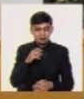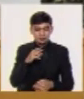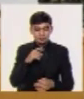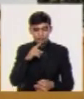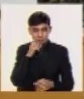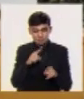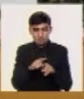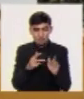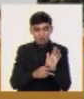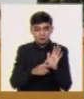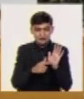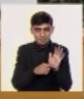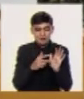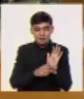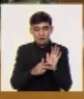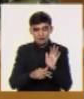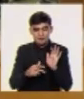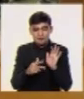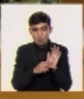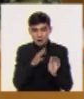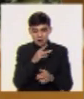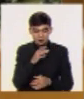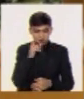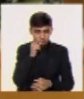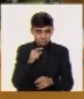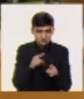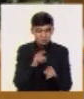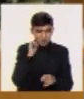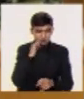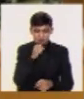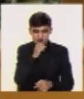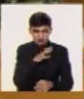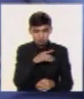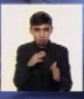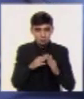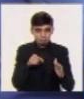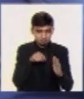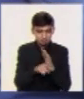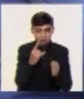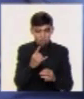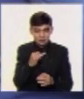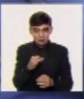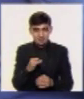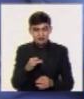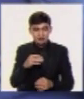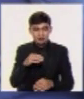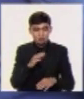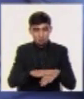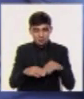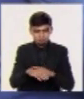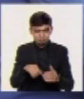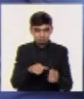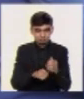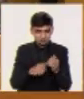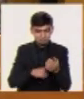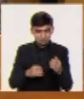айында 87 және 78 жастағы ерлі зайыптылардың үйіне терезеден кіріп, аяқ қолдарын кесіп, бауыздап кеткен. Ұзамай